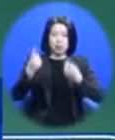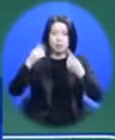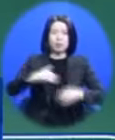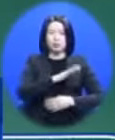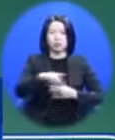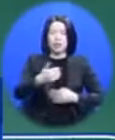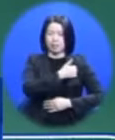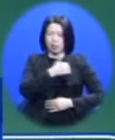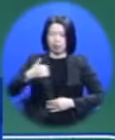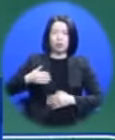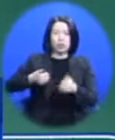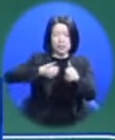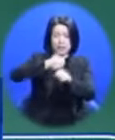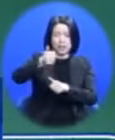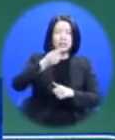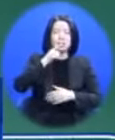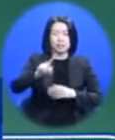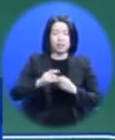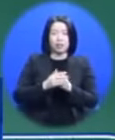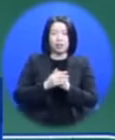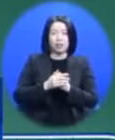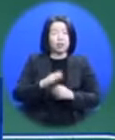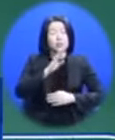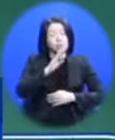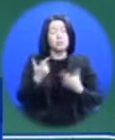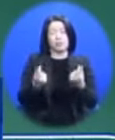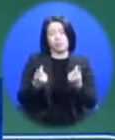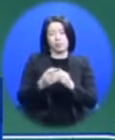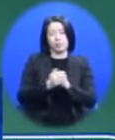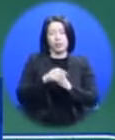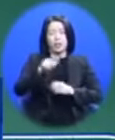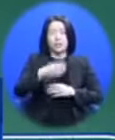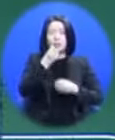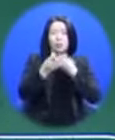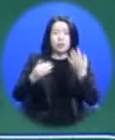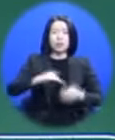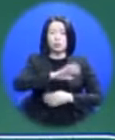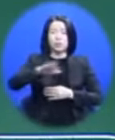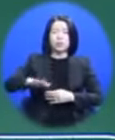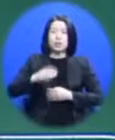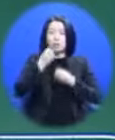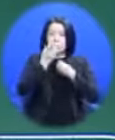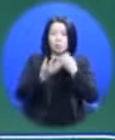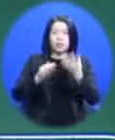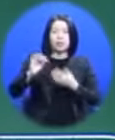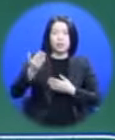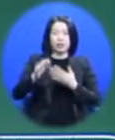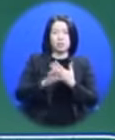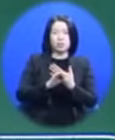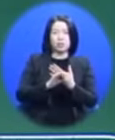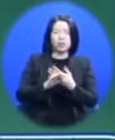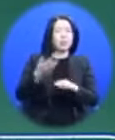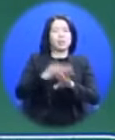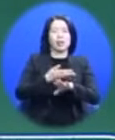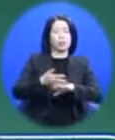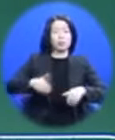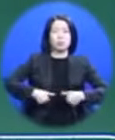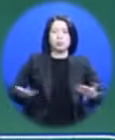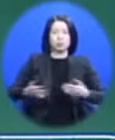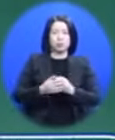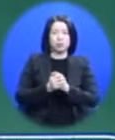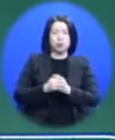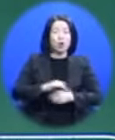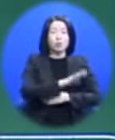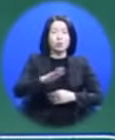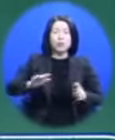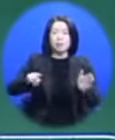넉넉히 이기느니라. 여러분, 정말 그렇습니다. 이 고백이 우리의 고백이 되면 다른 게 필요 없어요. 우리가